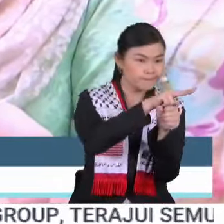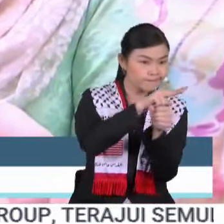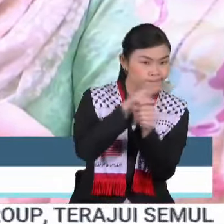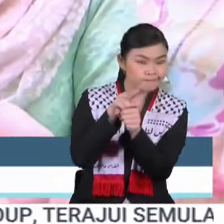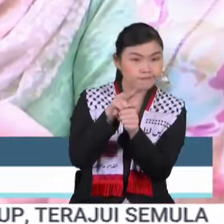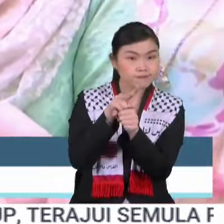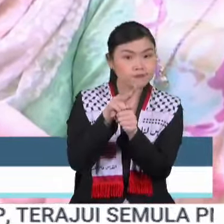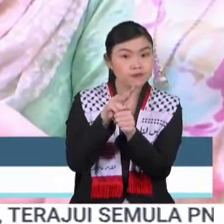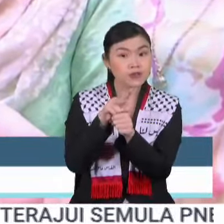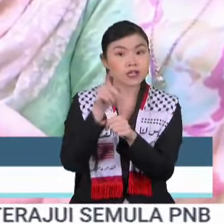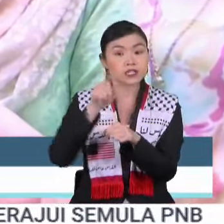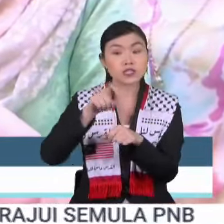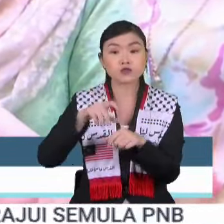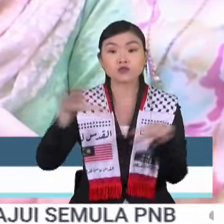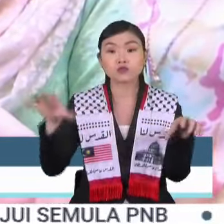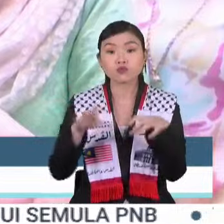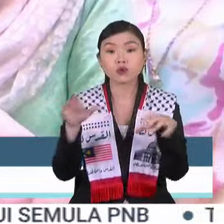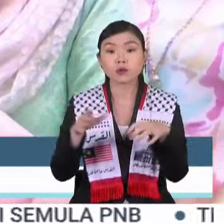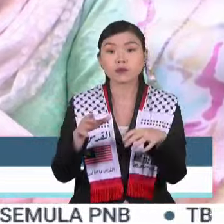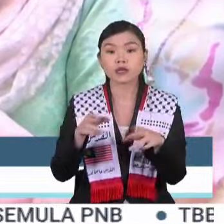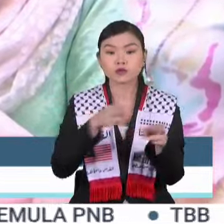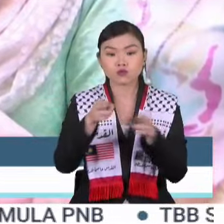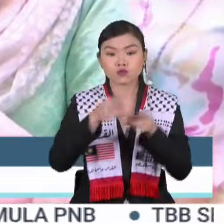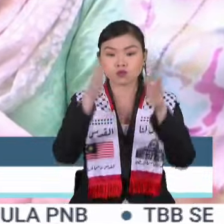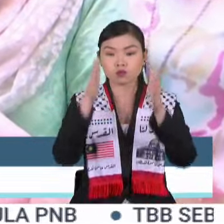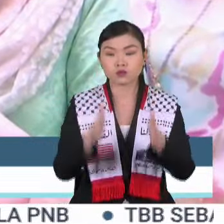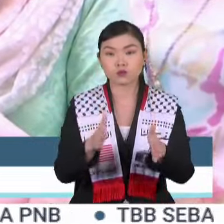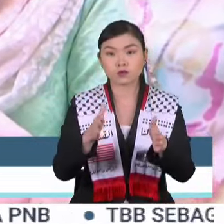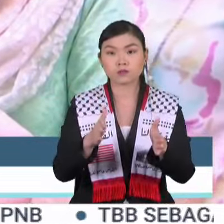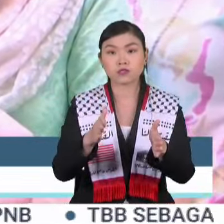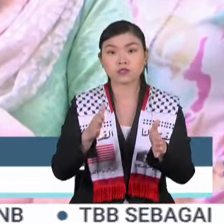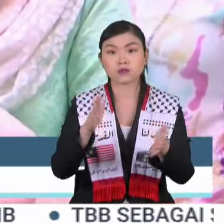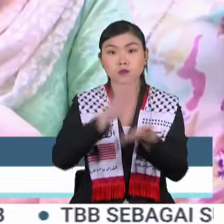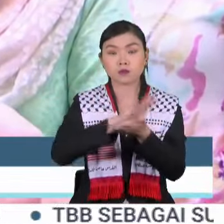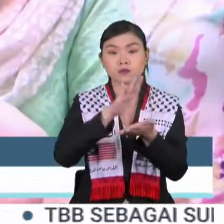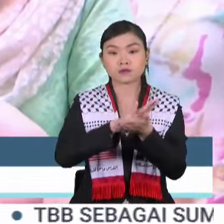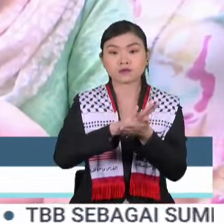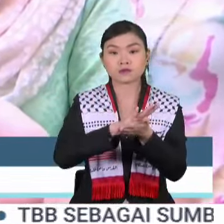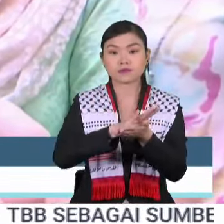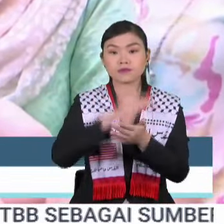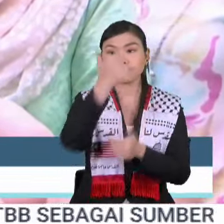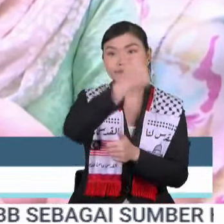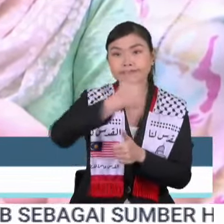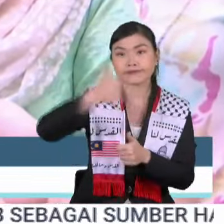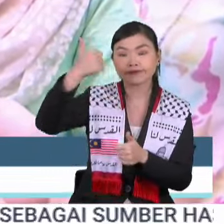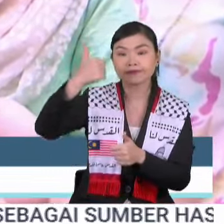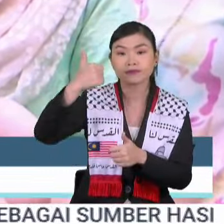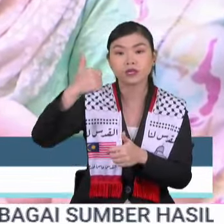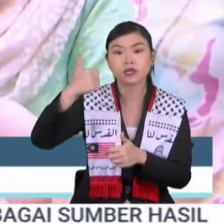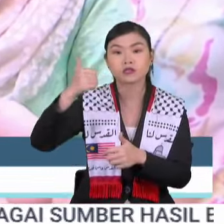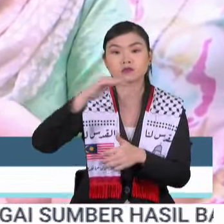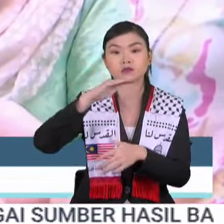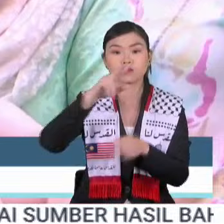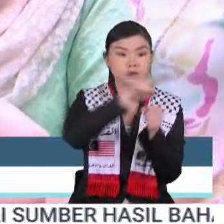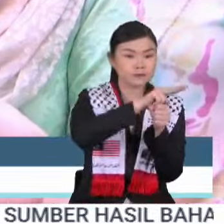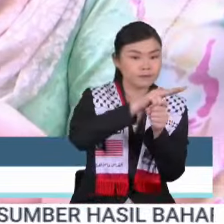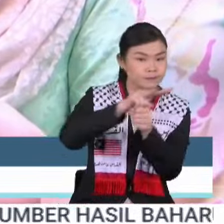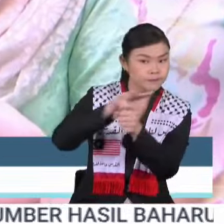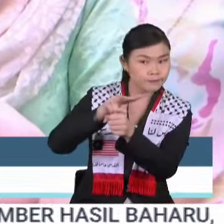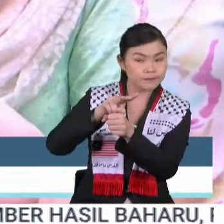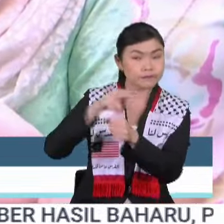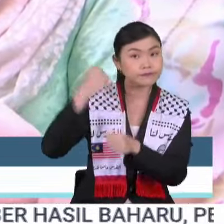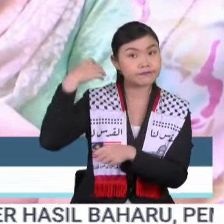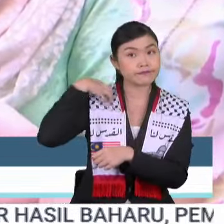dilakukan oleh pentadbir sekolah pengetua dan guru besar dan juga dipantau oleh pegawai